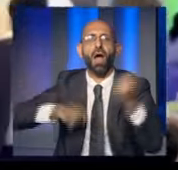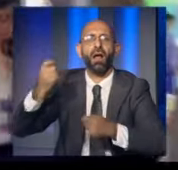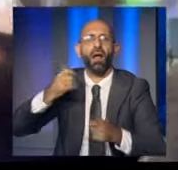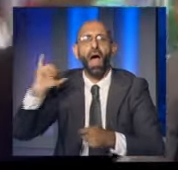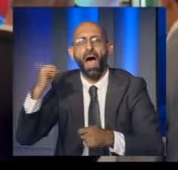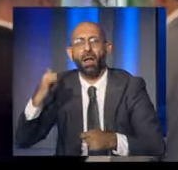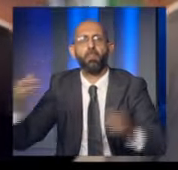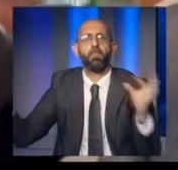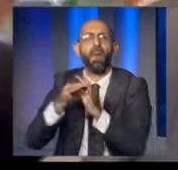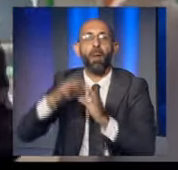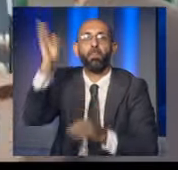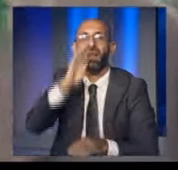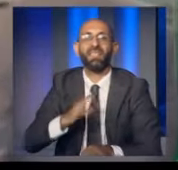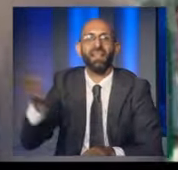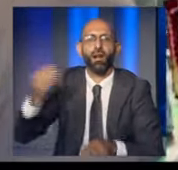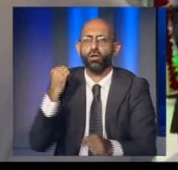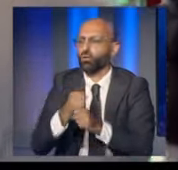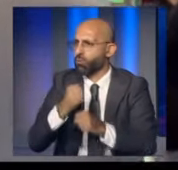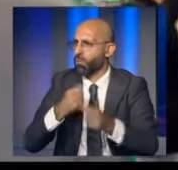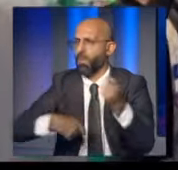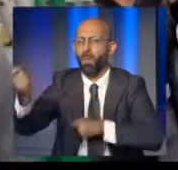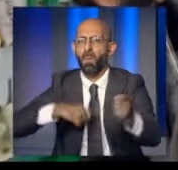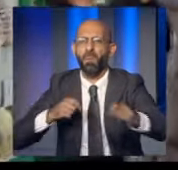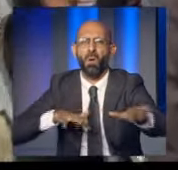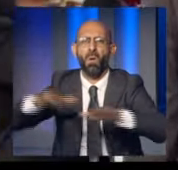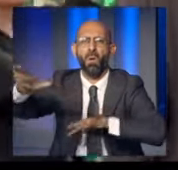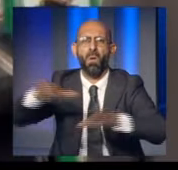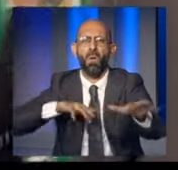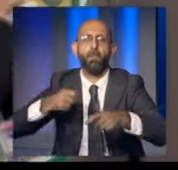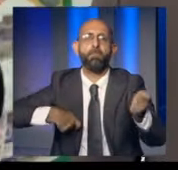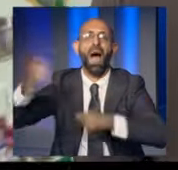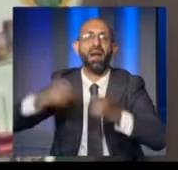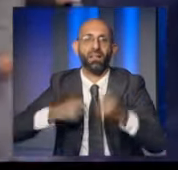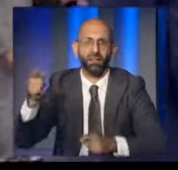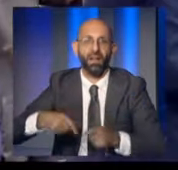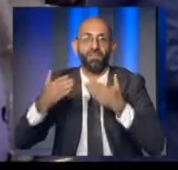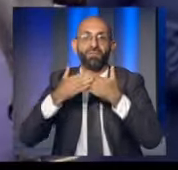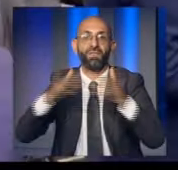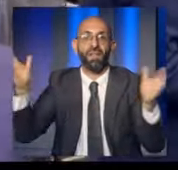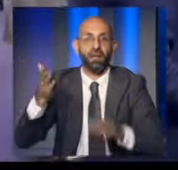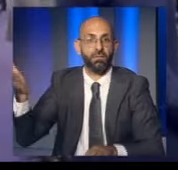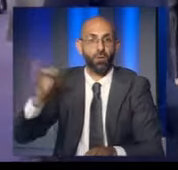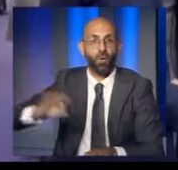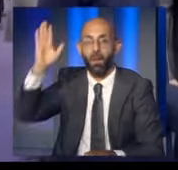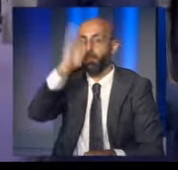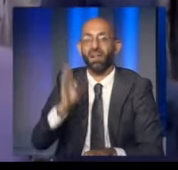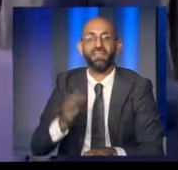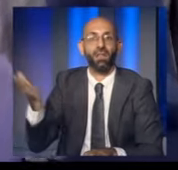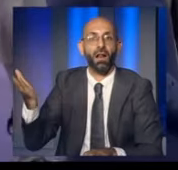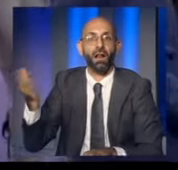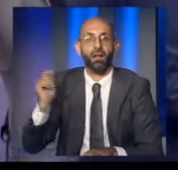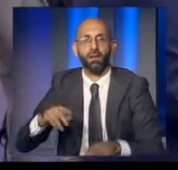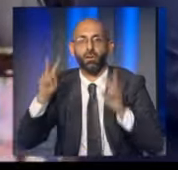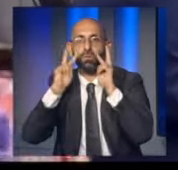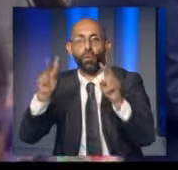التجارة العربية البرازيلية وأحد أكبر مستوردي المنتجات الغذائية اللبنانية في البرازيل. وامتد هذا المعرض